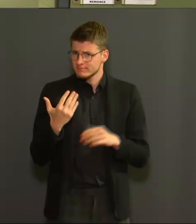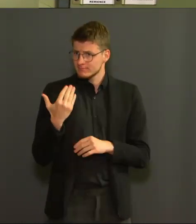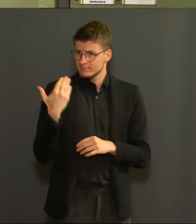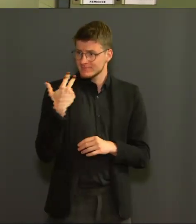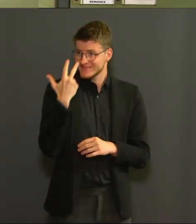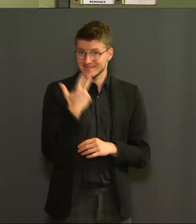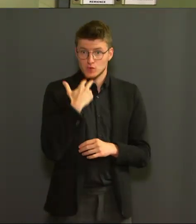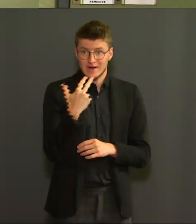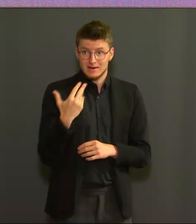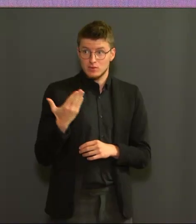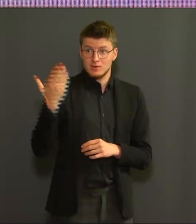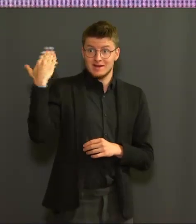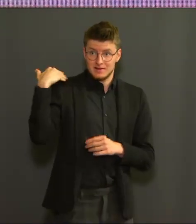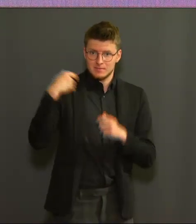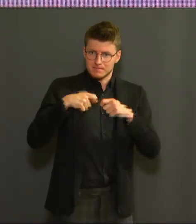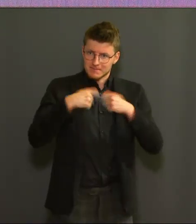het zomerplan zitten.